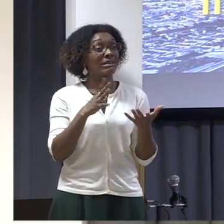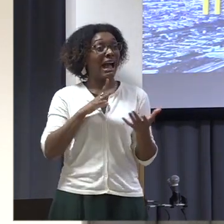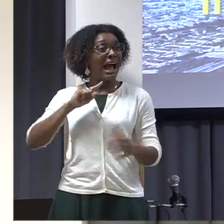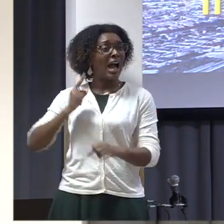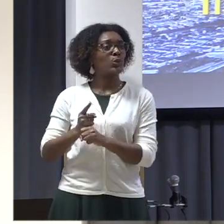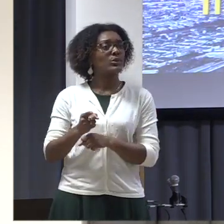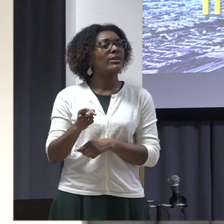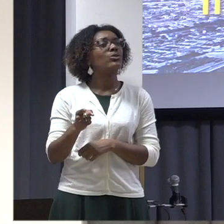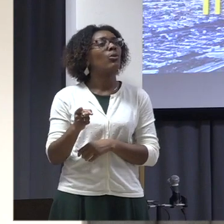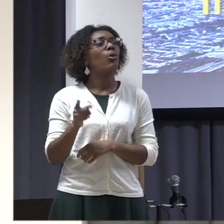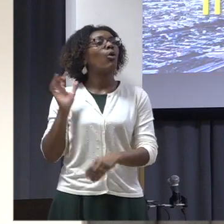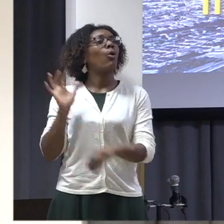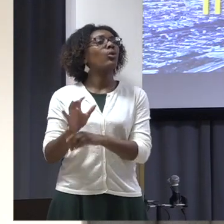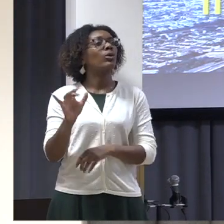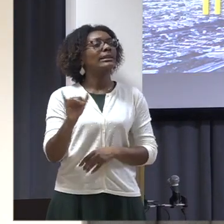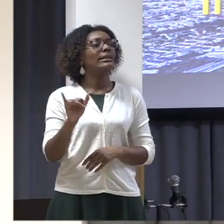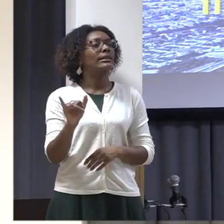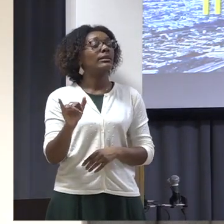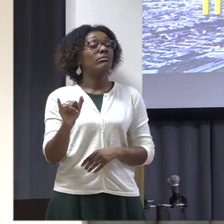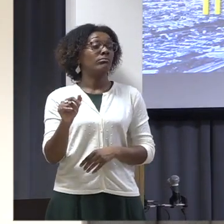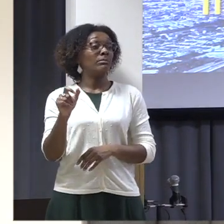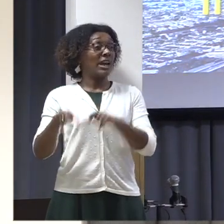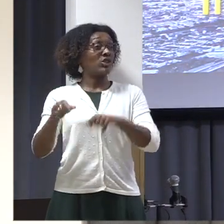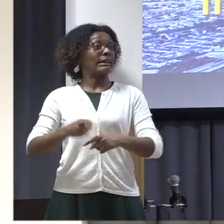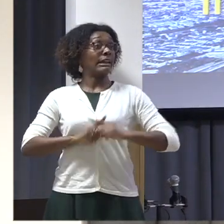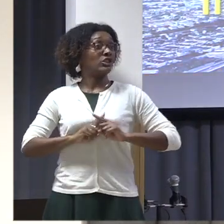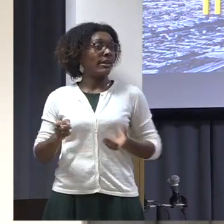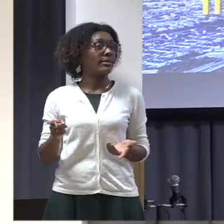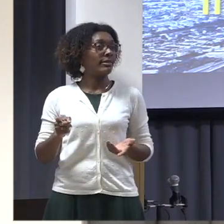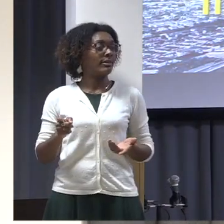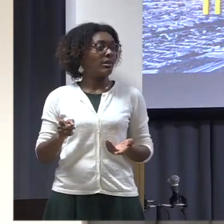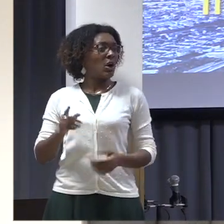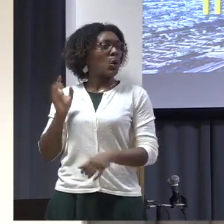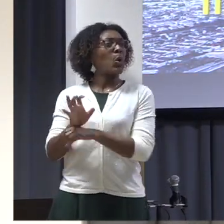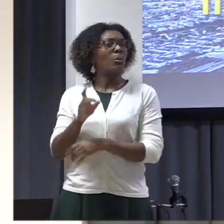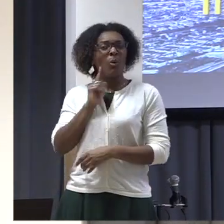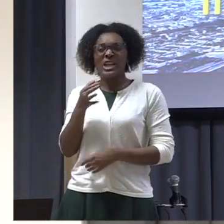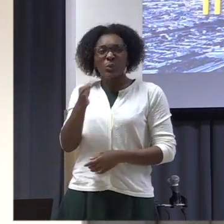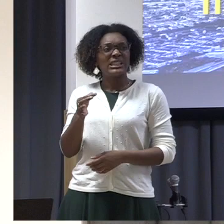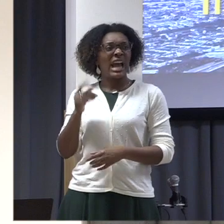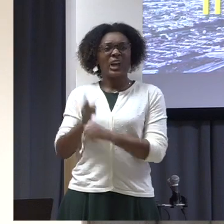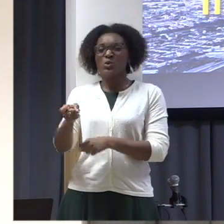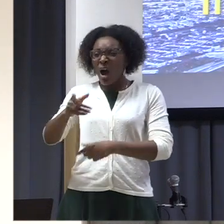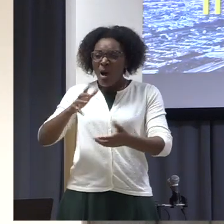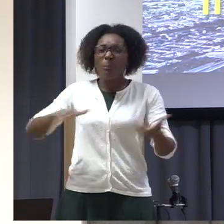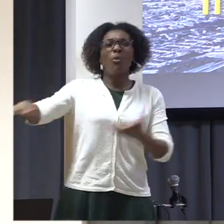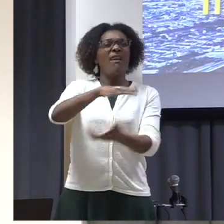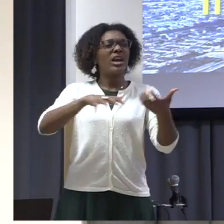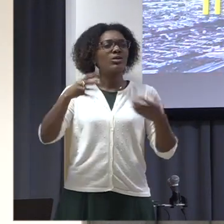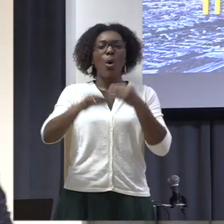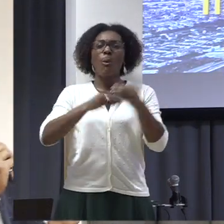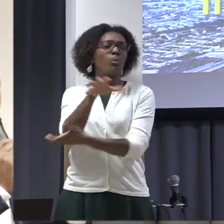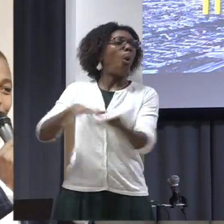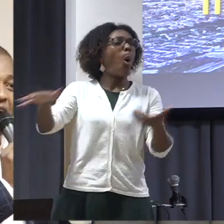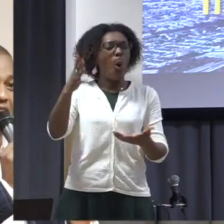qui est portée contre à ces chrétiens on estime qu'ils ont bouleversé le monde j'aimerais que ta